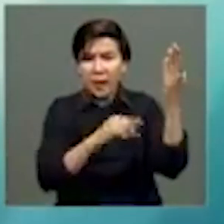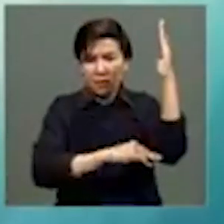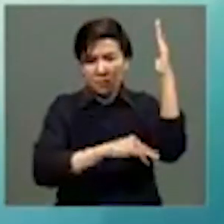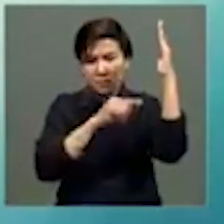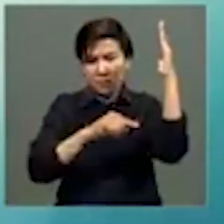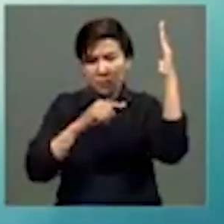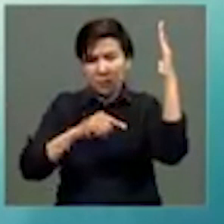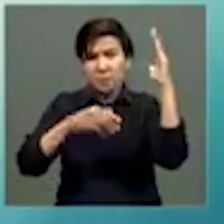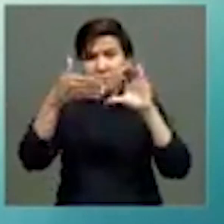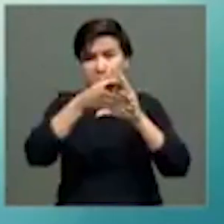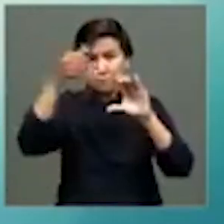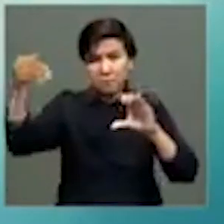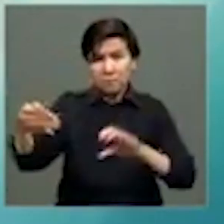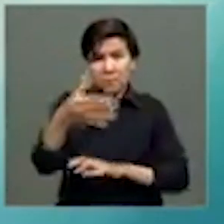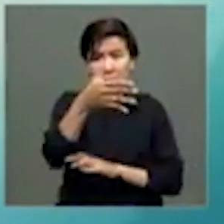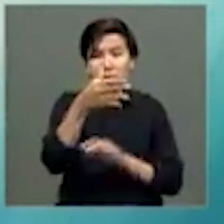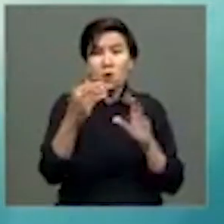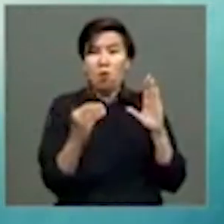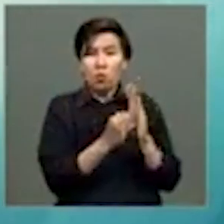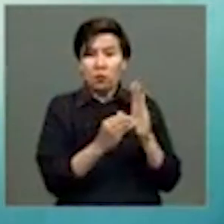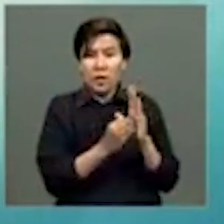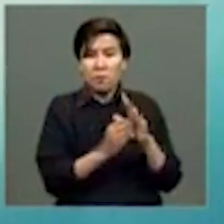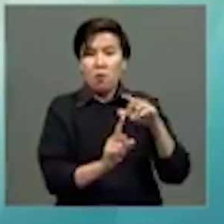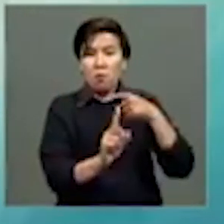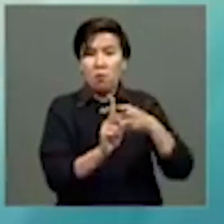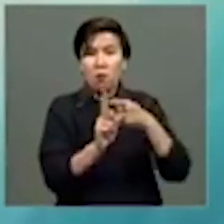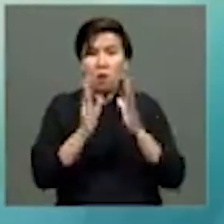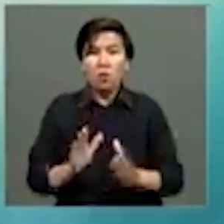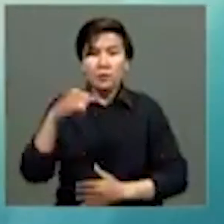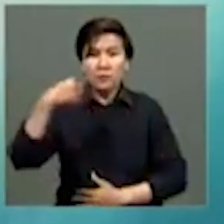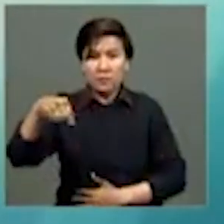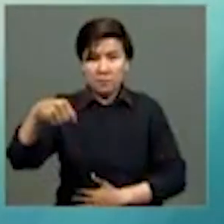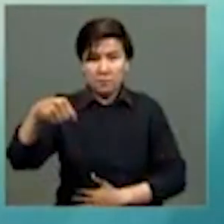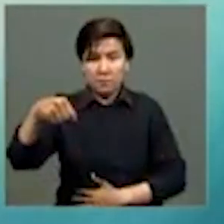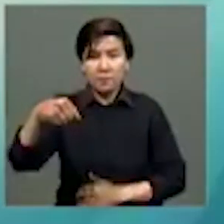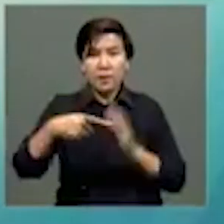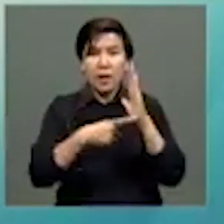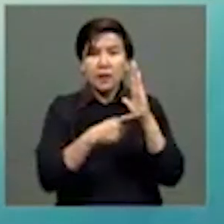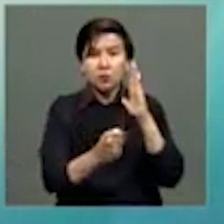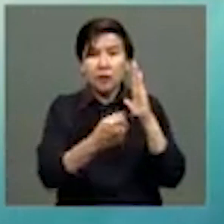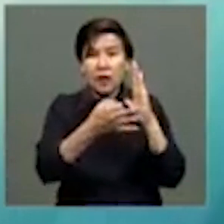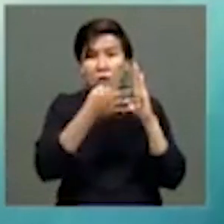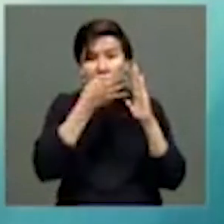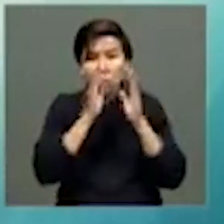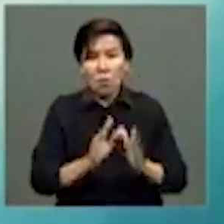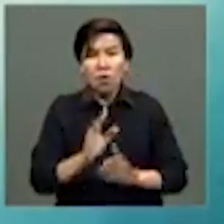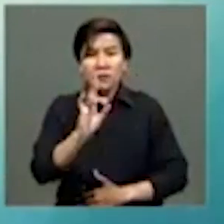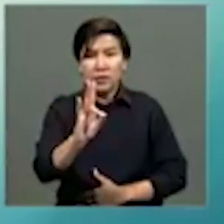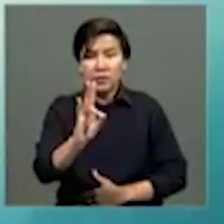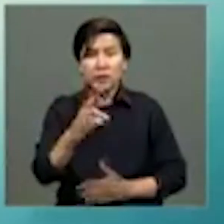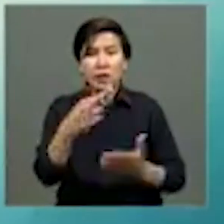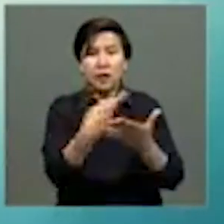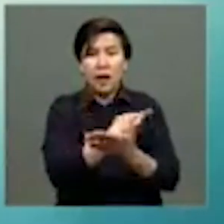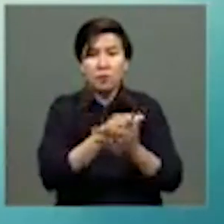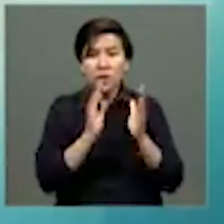ายในสไลด์ถัดไปนะคะกรุงเทพมหานคร10รายสมุทรสาคร7รายค่ะราชบุรี